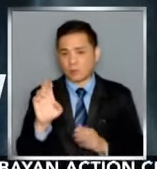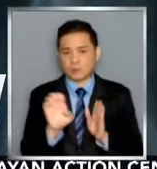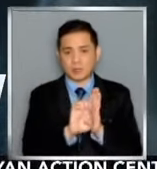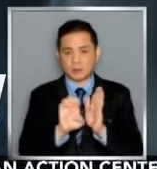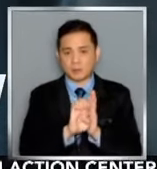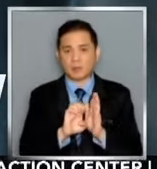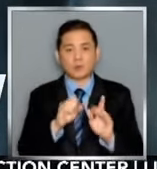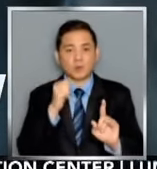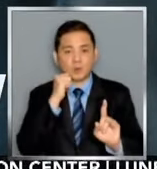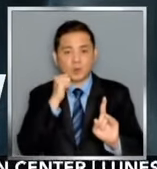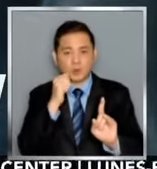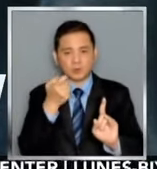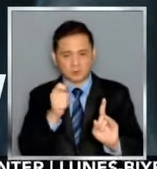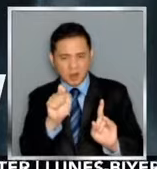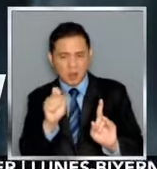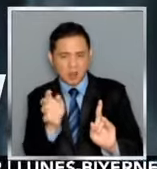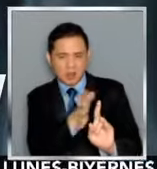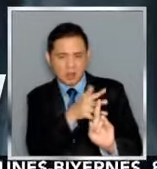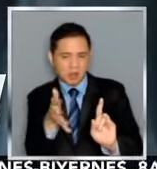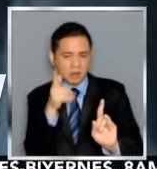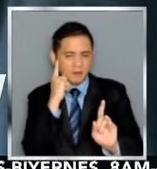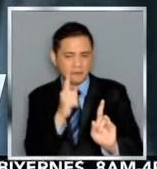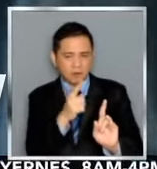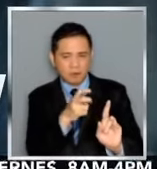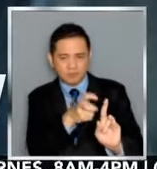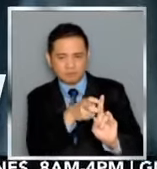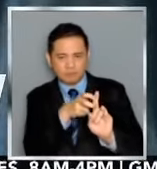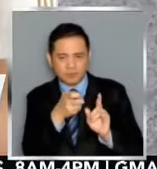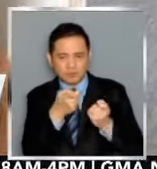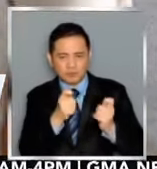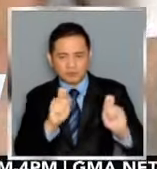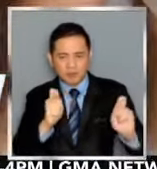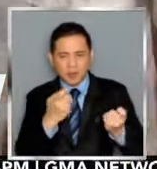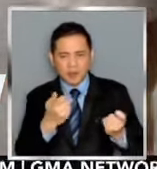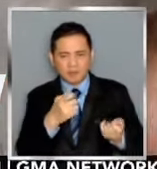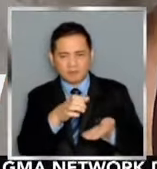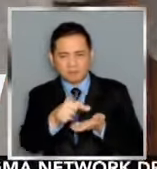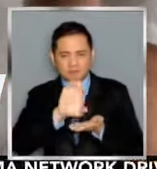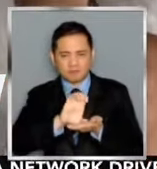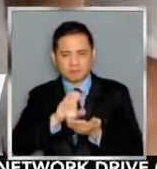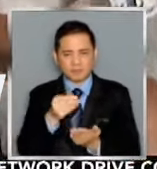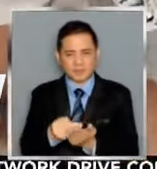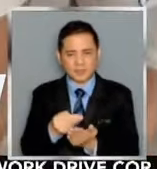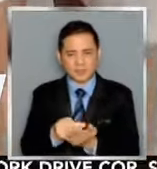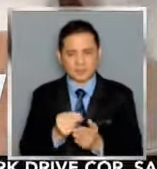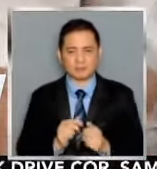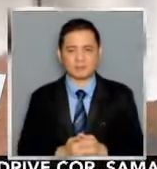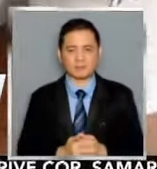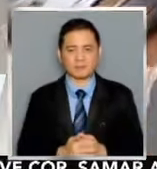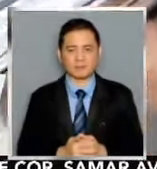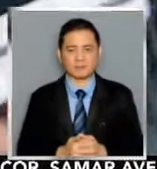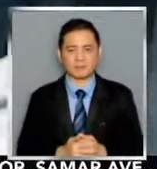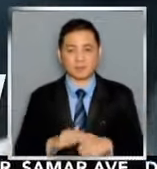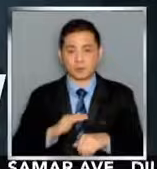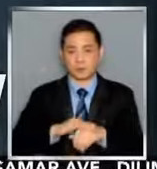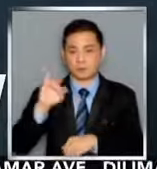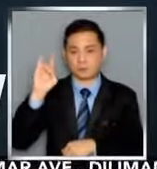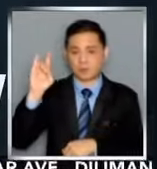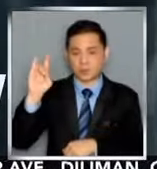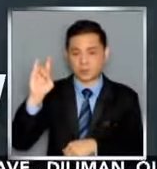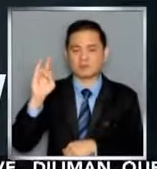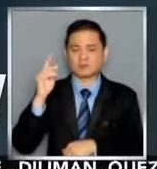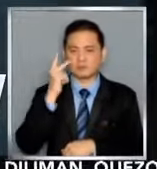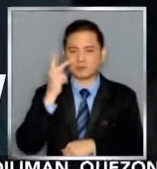na si customer, doon na namin ipapasok yung pag-invest kay cryptocurrency. Nakita lang daw niya sa social media ang job posting na may